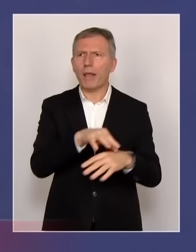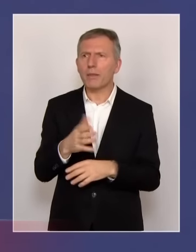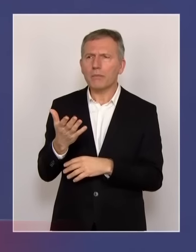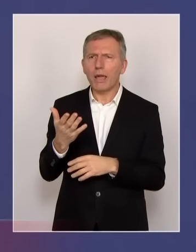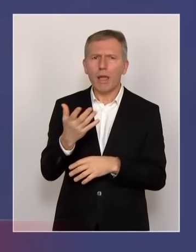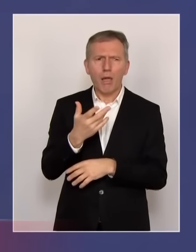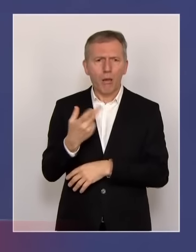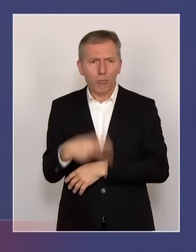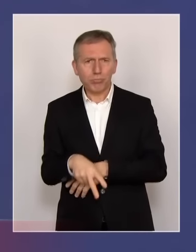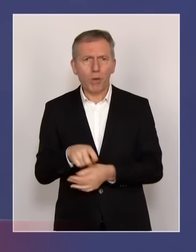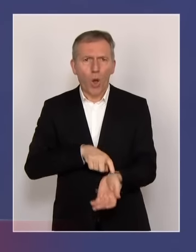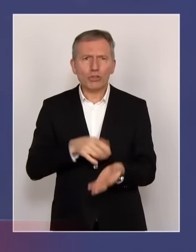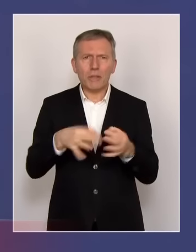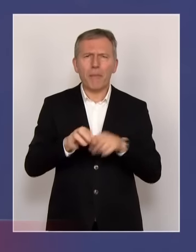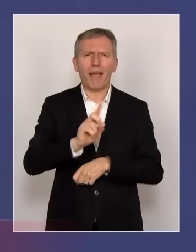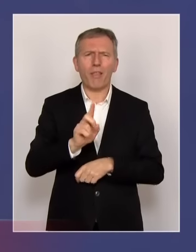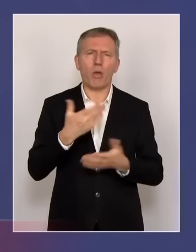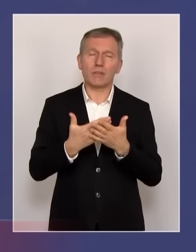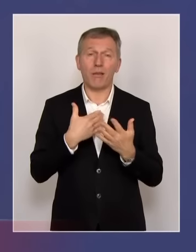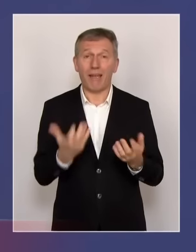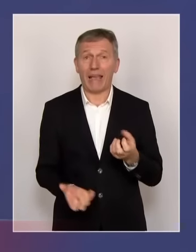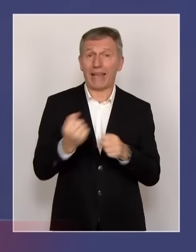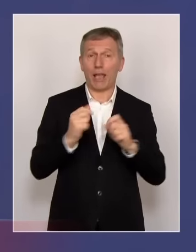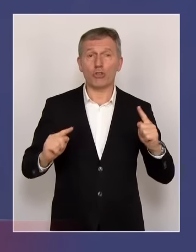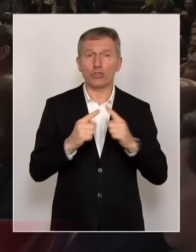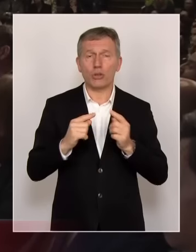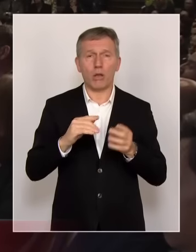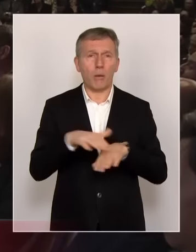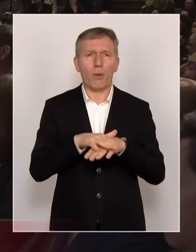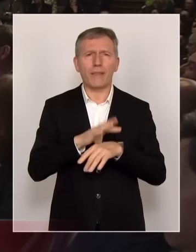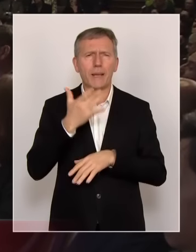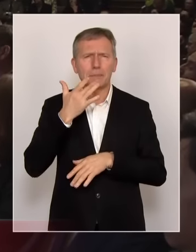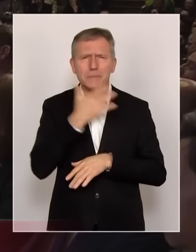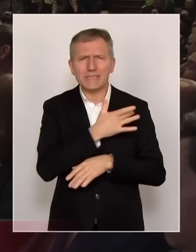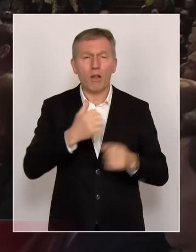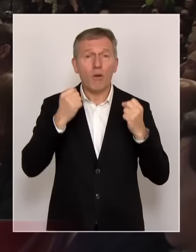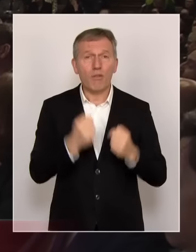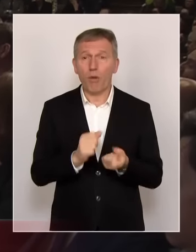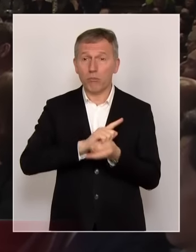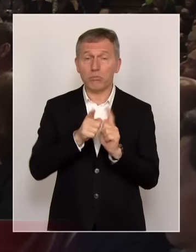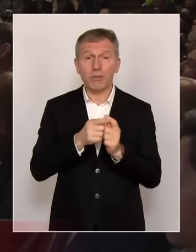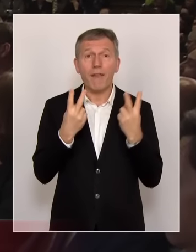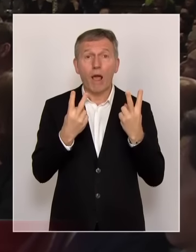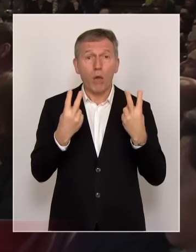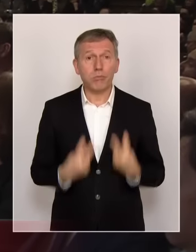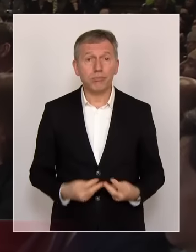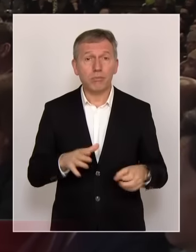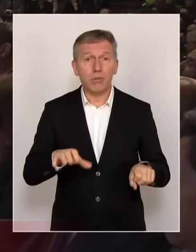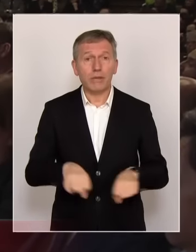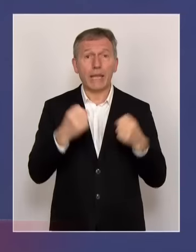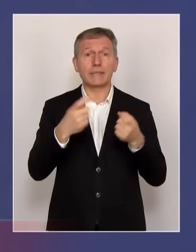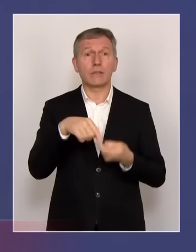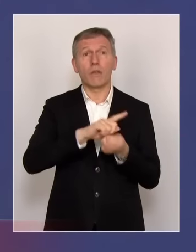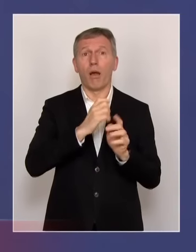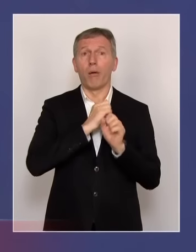pays. Nous sommes en train de créer une géopolitique du cynisme qui trahit nos valeurs et qui construira de nouvelles dépendances